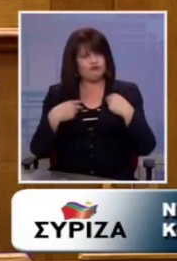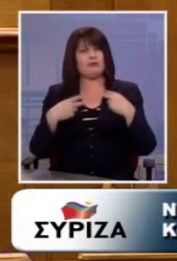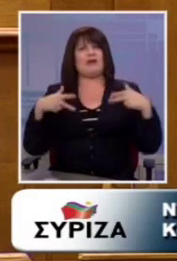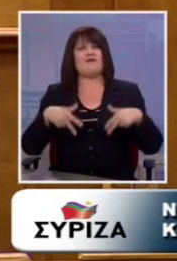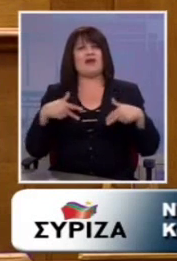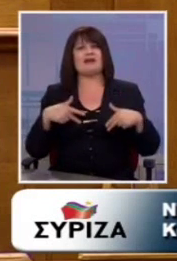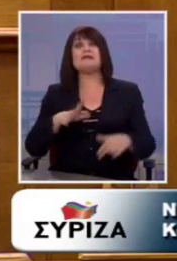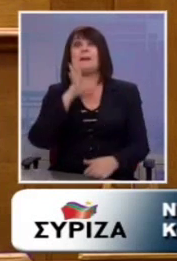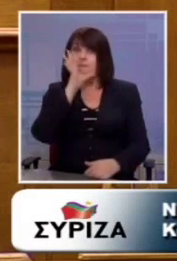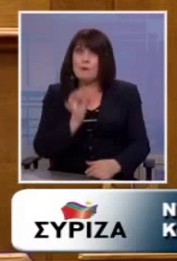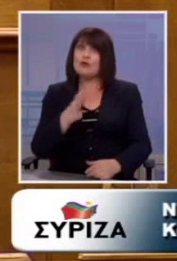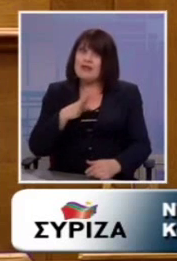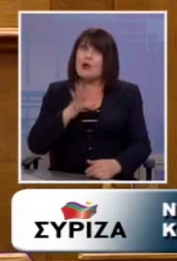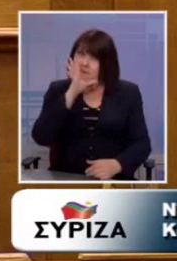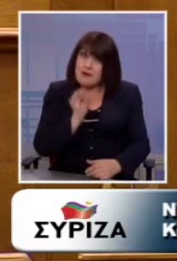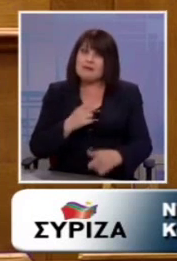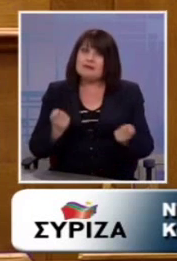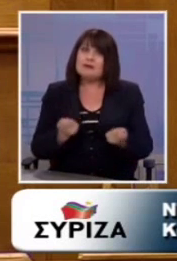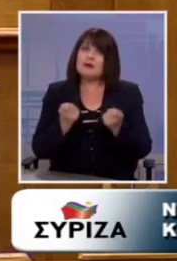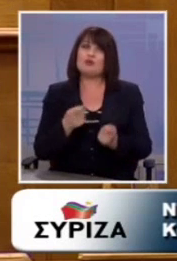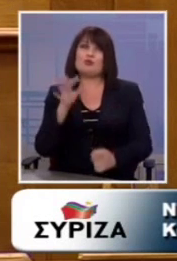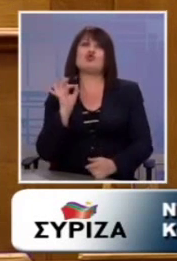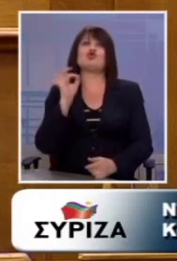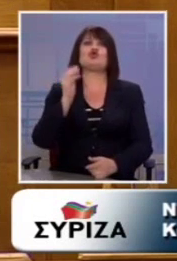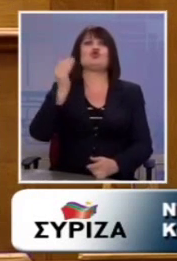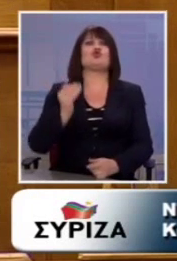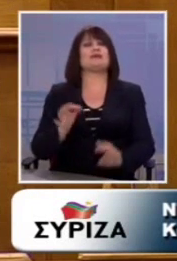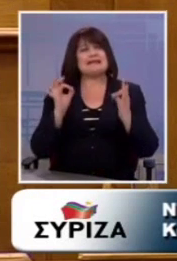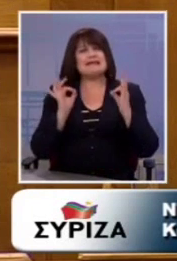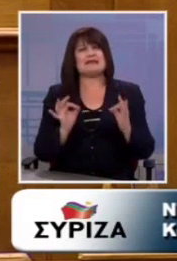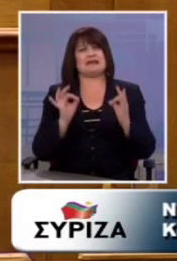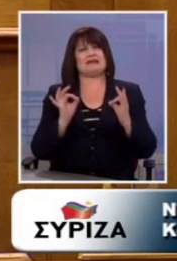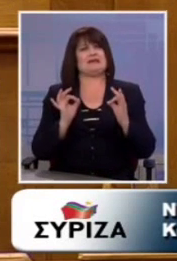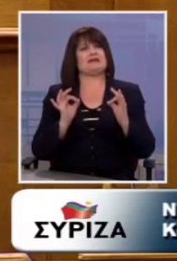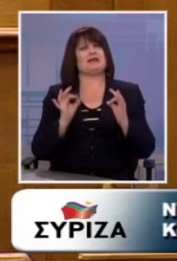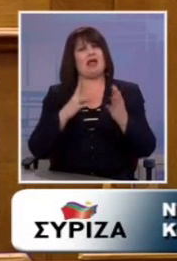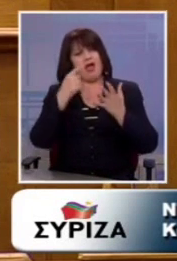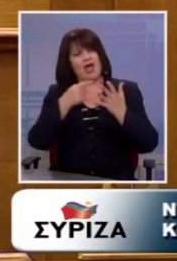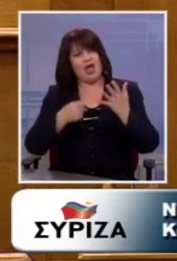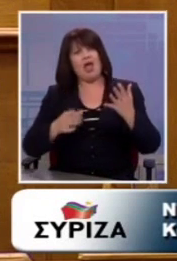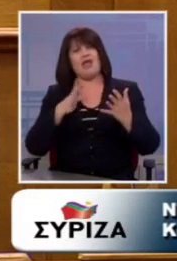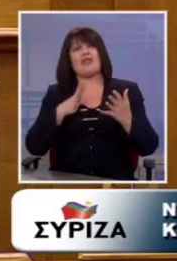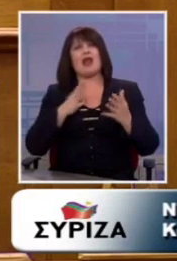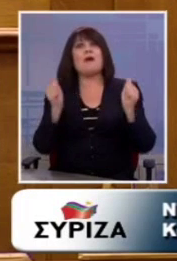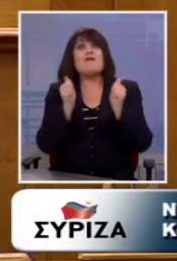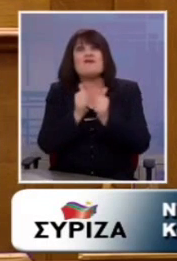μια ειλικρίνεια προθέσεων, μια στόχευση συγκεκριμένων επιδιώξεων